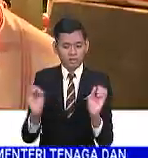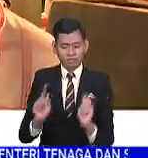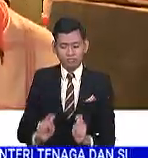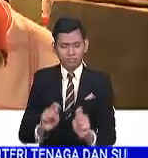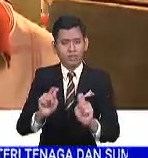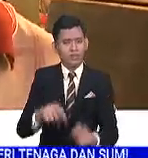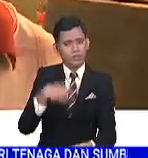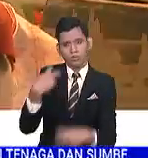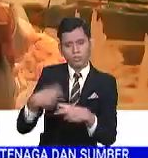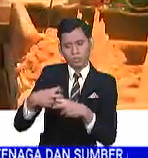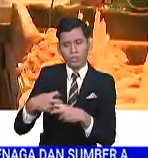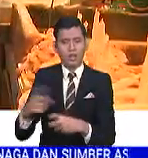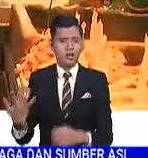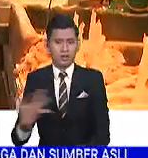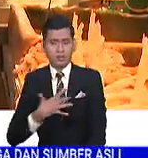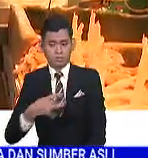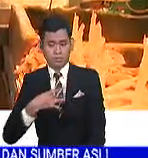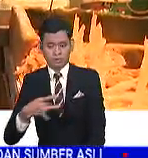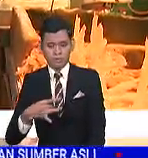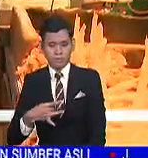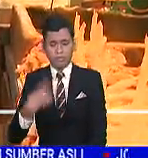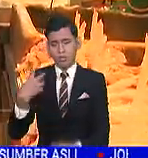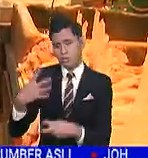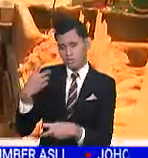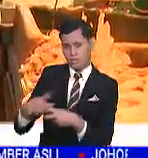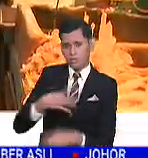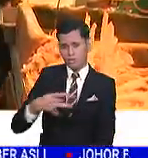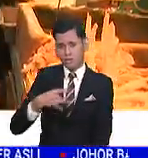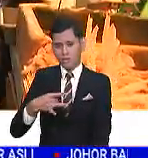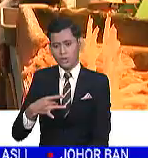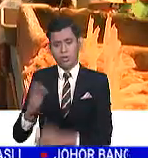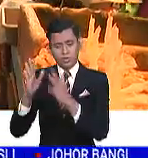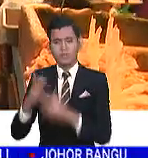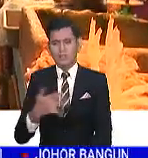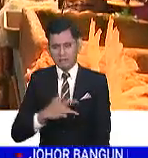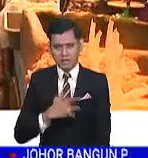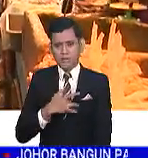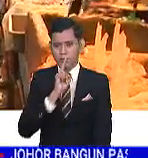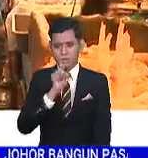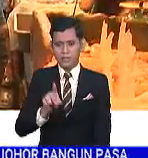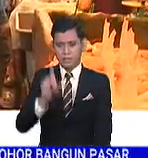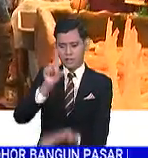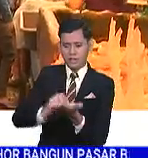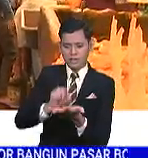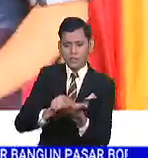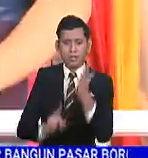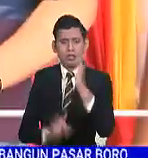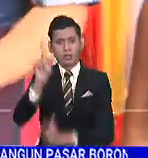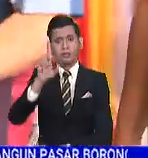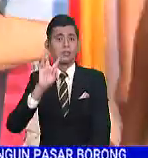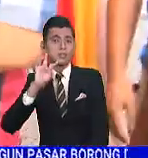dia suka-suka hati naik lah. Memang tak rasa mahal dia cakap. Memang tak rasa ayam naik, sayur pun